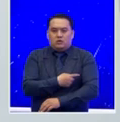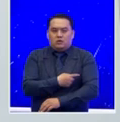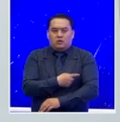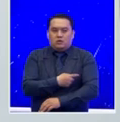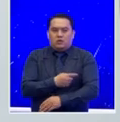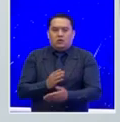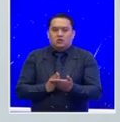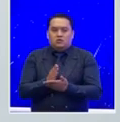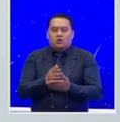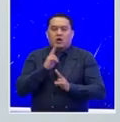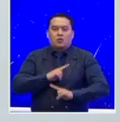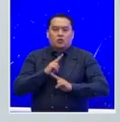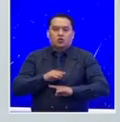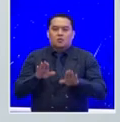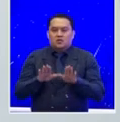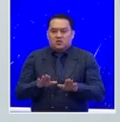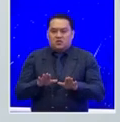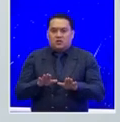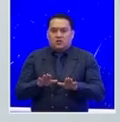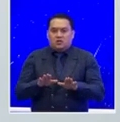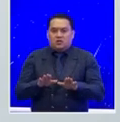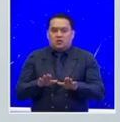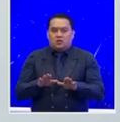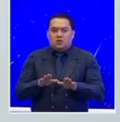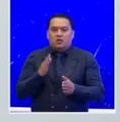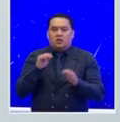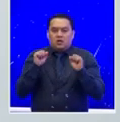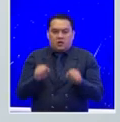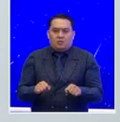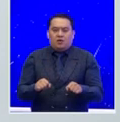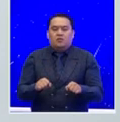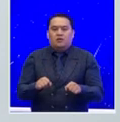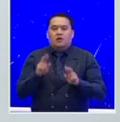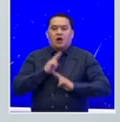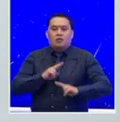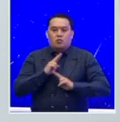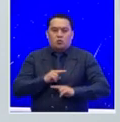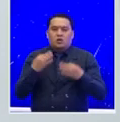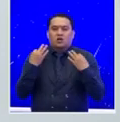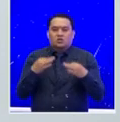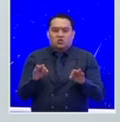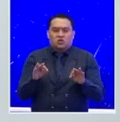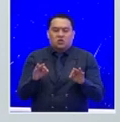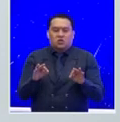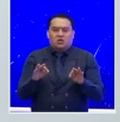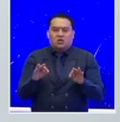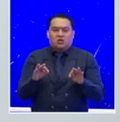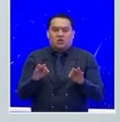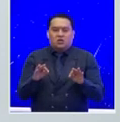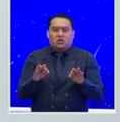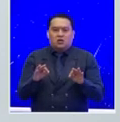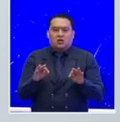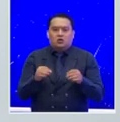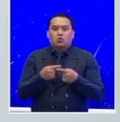на свое рабочее место, если его предприятие имеет право работать и у него есть разрешение. А